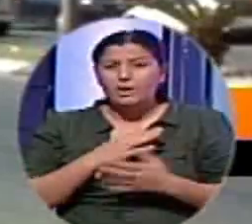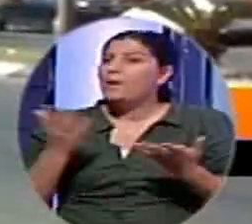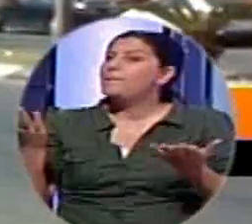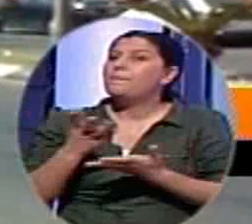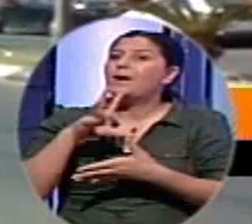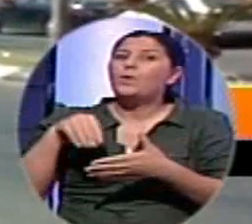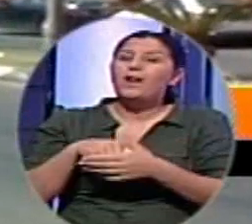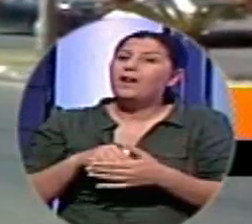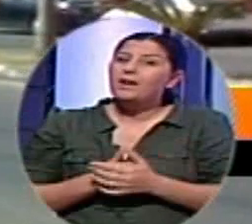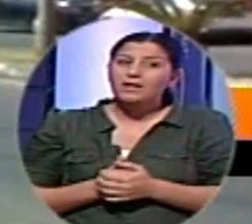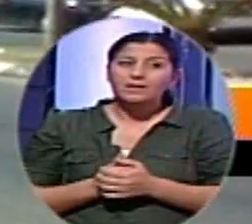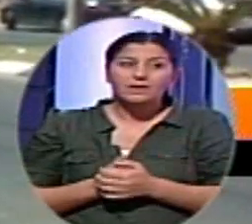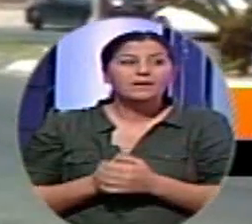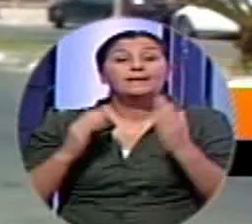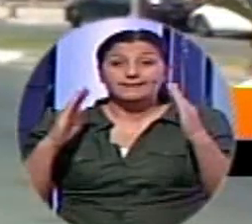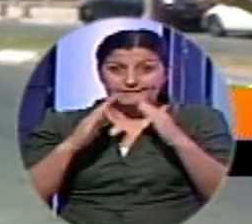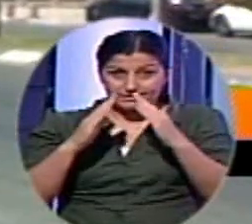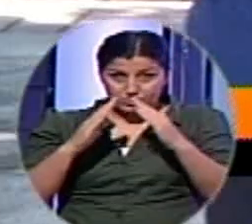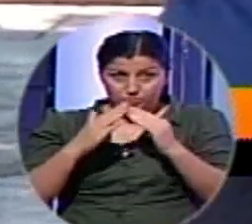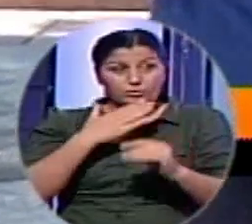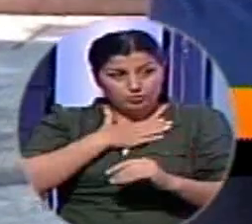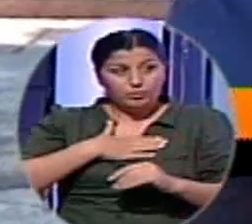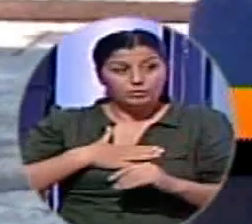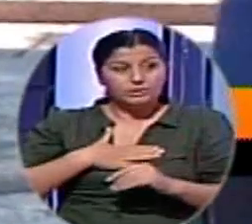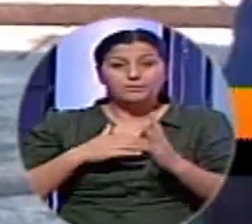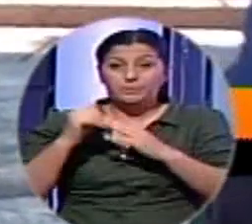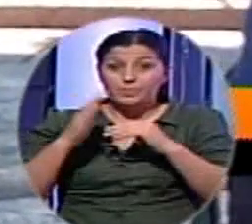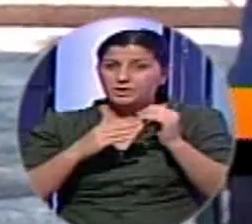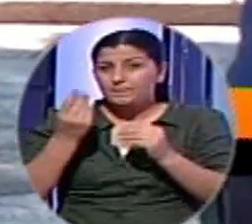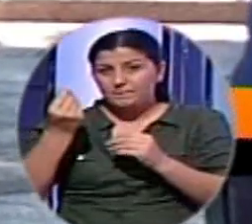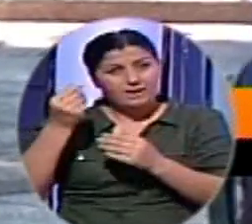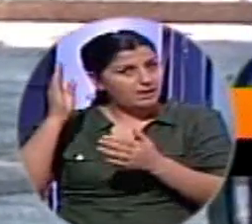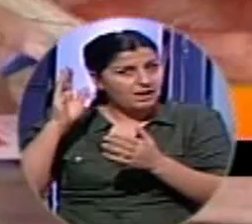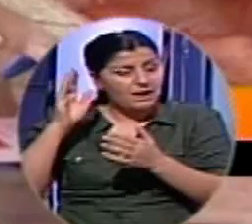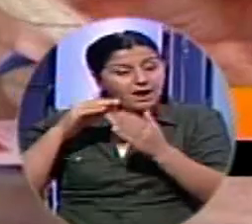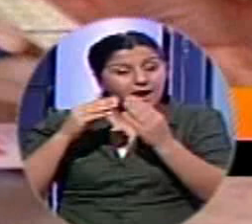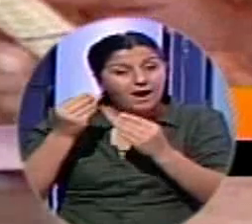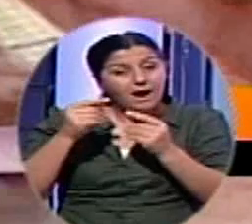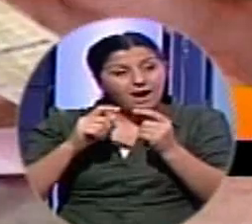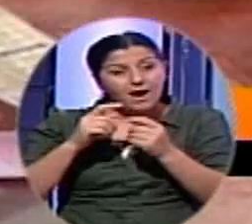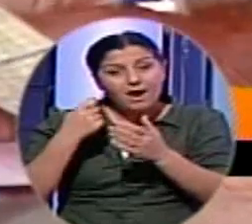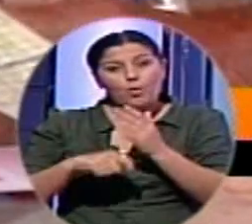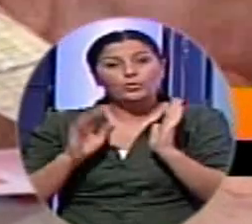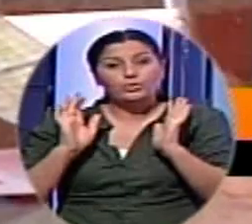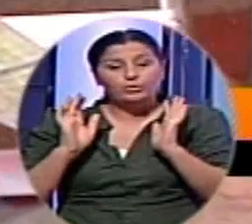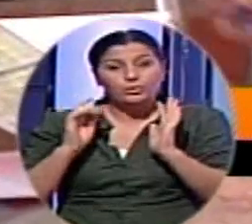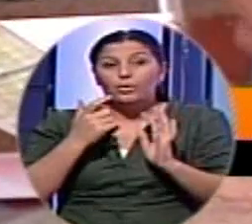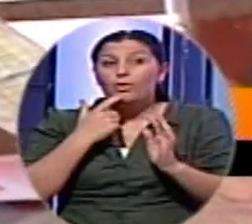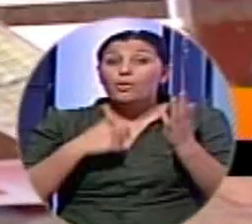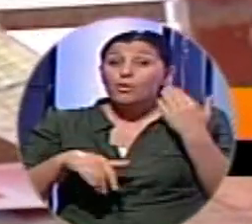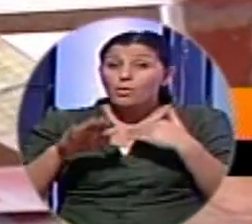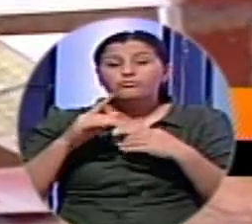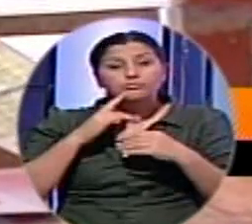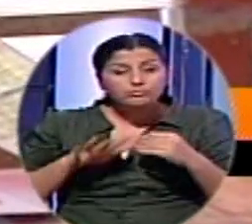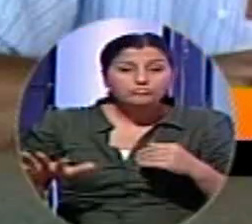הרובע החדש? מלבד הדירות שאנחנו מתכוונים לבנות אותן במחירי עלות בלבד, אנחנו מתכוונים שהרובע